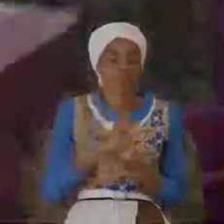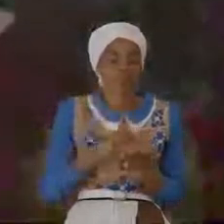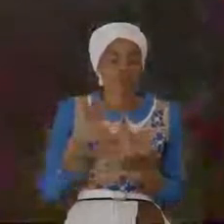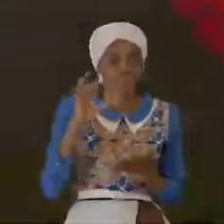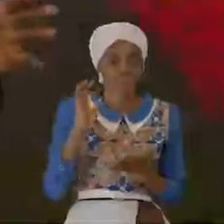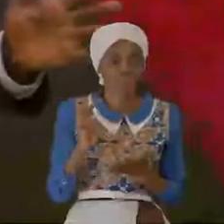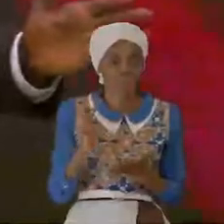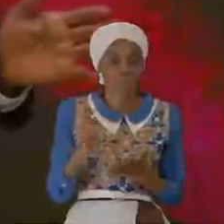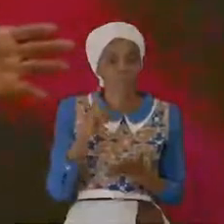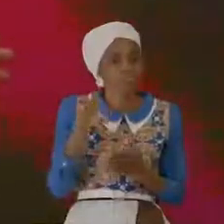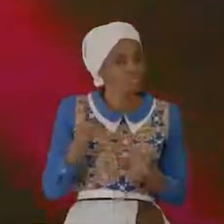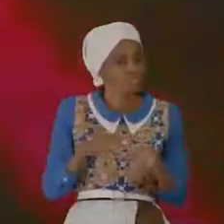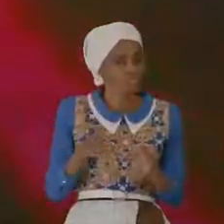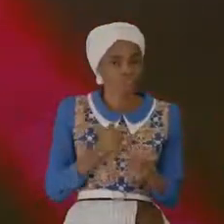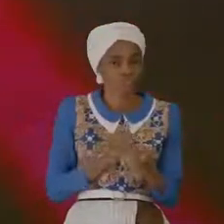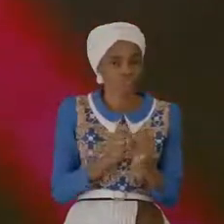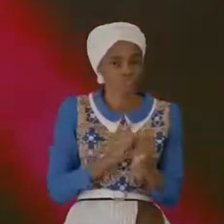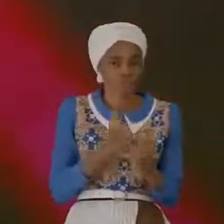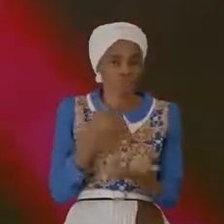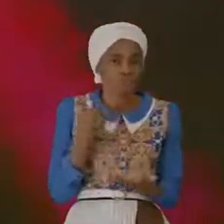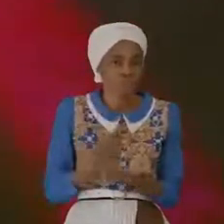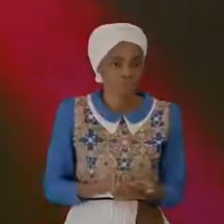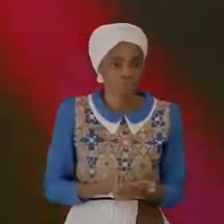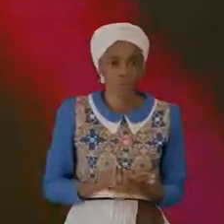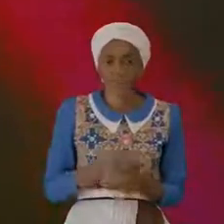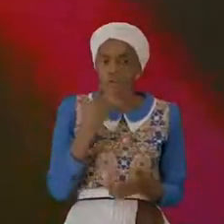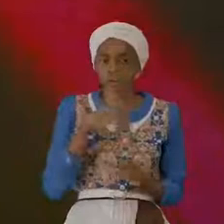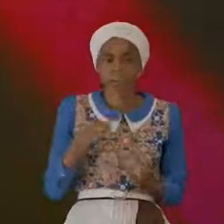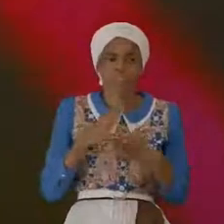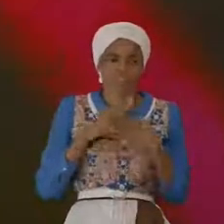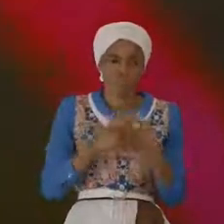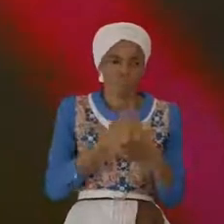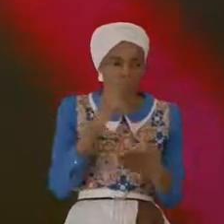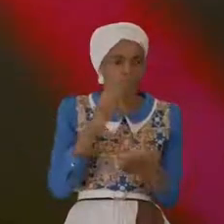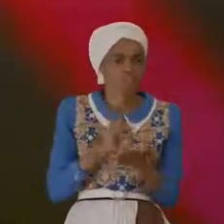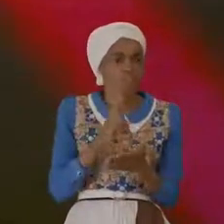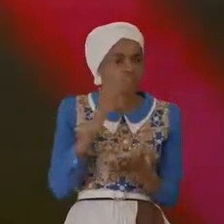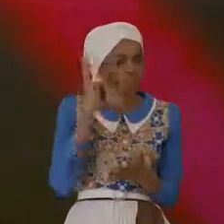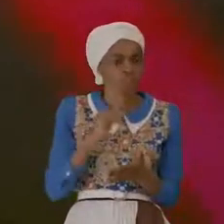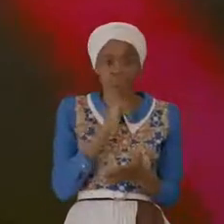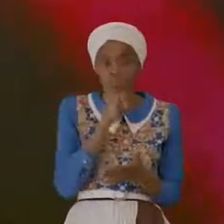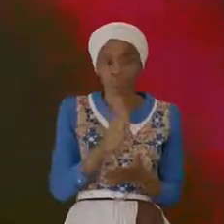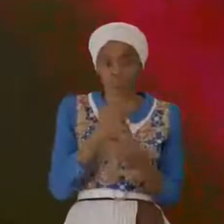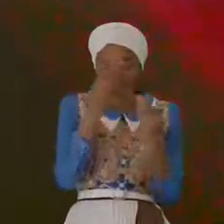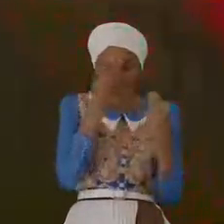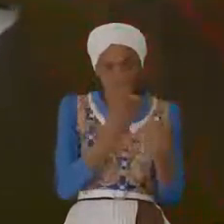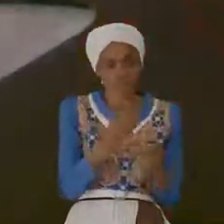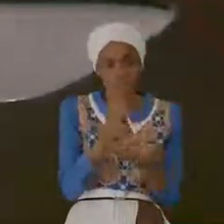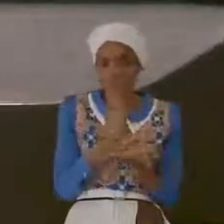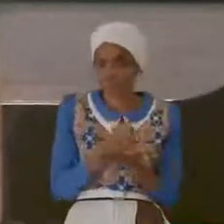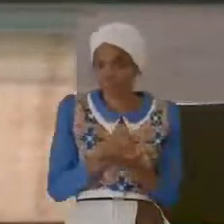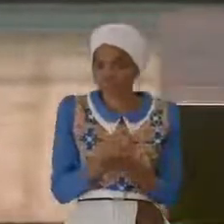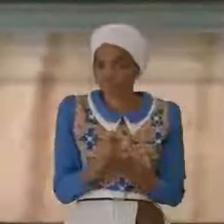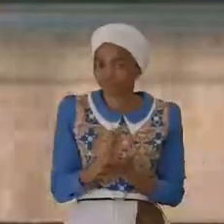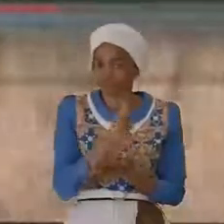7. Vous couriez bien. Qui vous a arrêté pour vous empêcher d'obéir à la